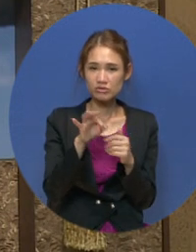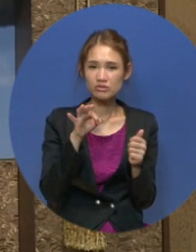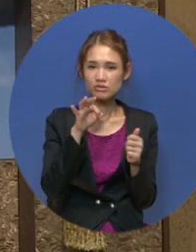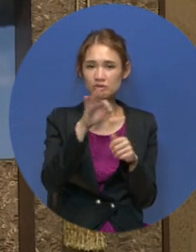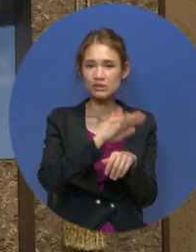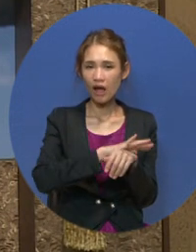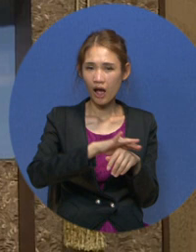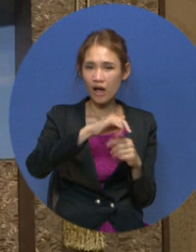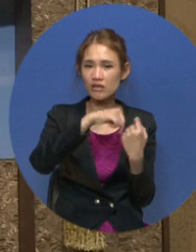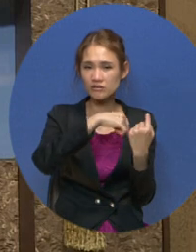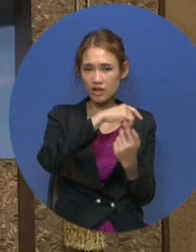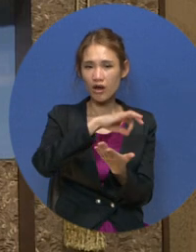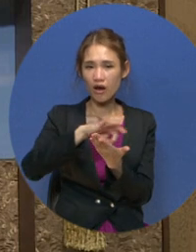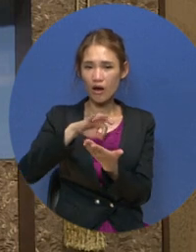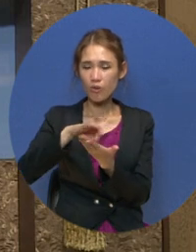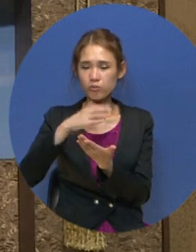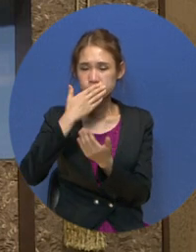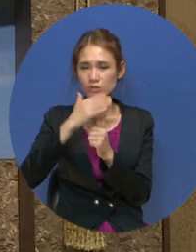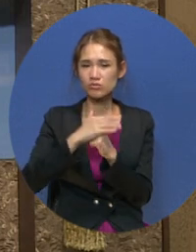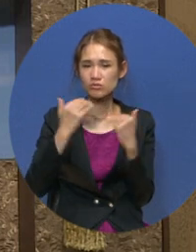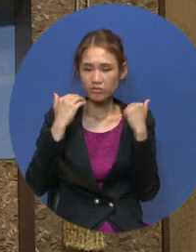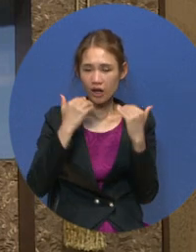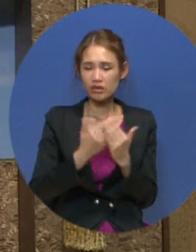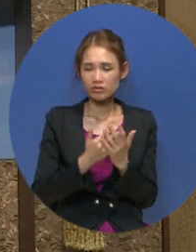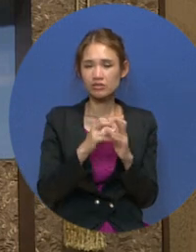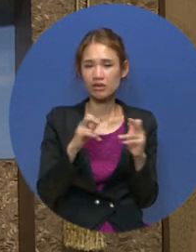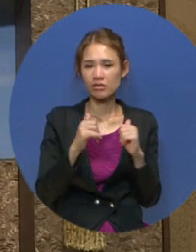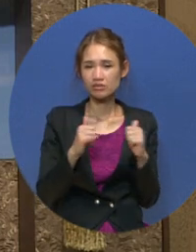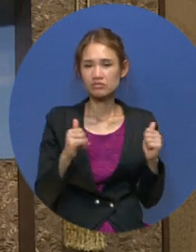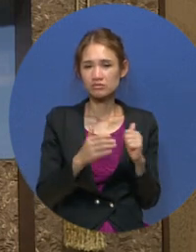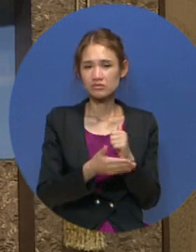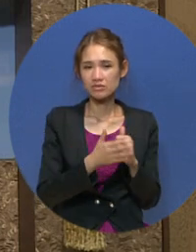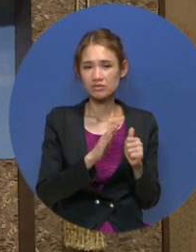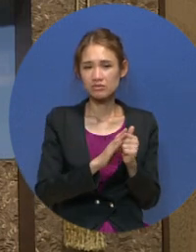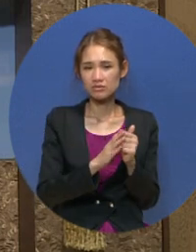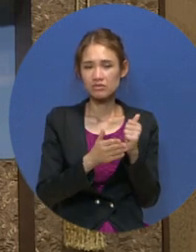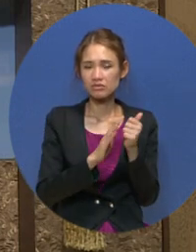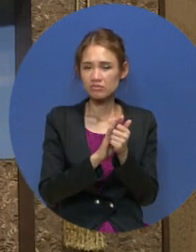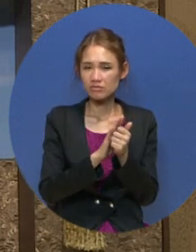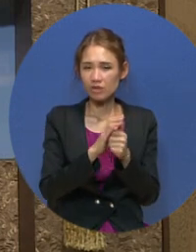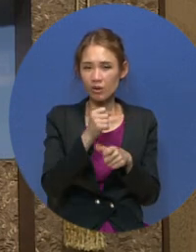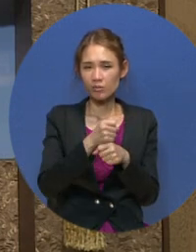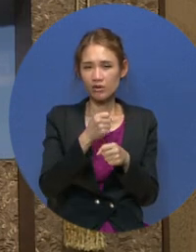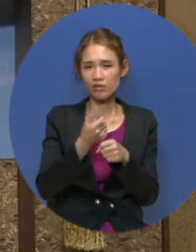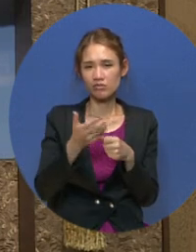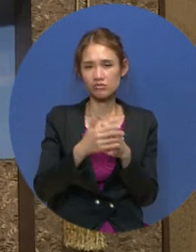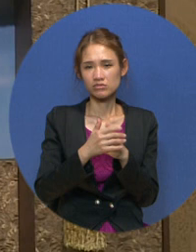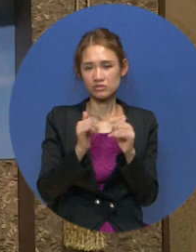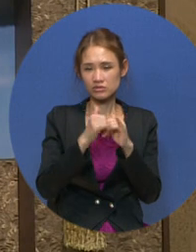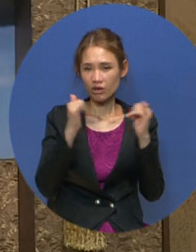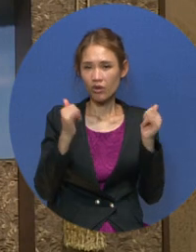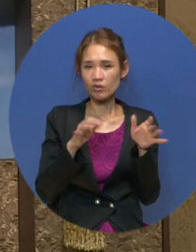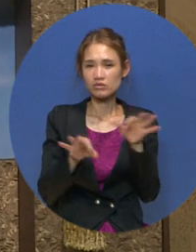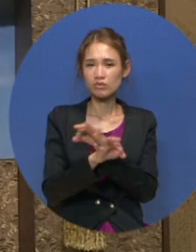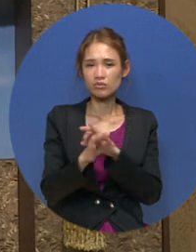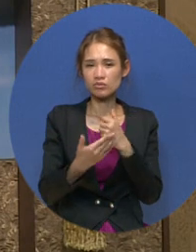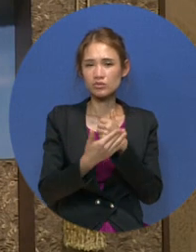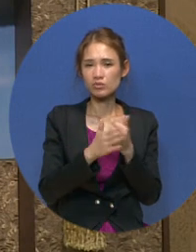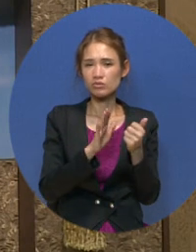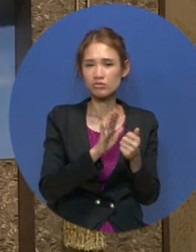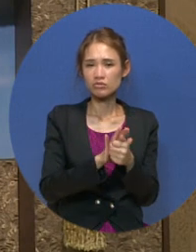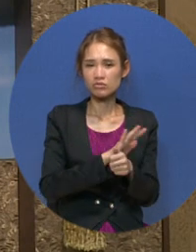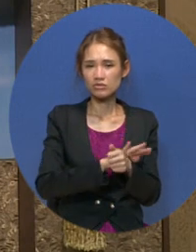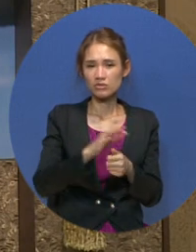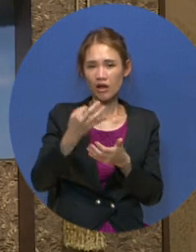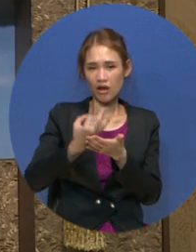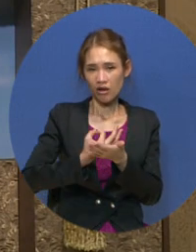되는 그렇게 해서 발달장애인들을 잘 섬기고 좋은 서비스를 만들면 되는 것이지만 사회적 경제 영역은 네.